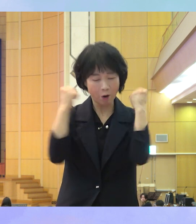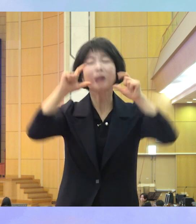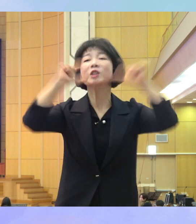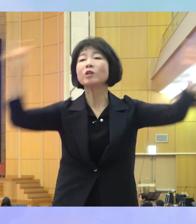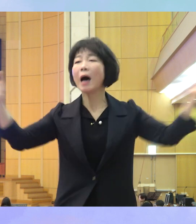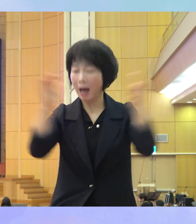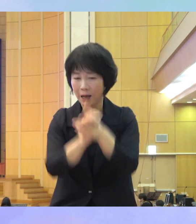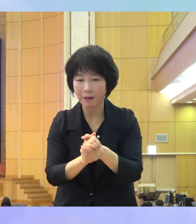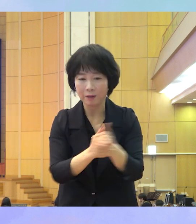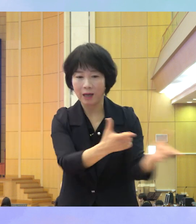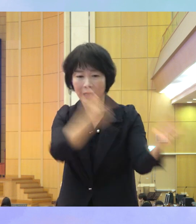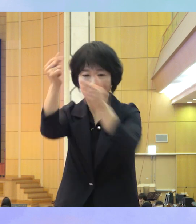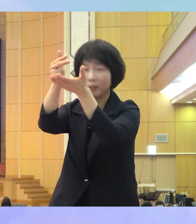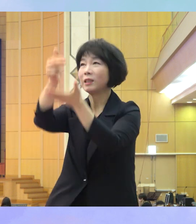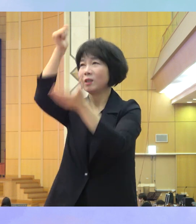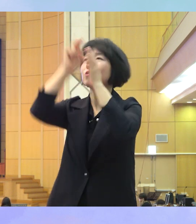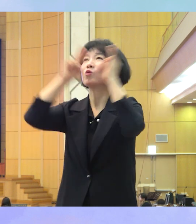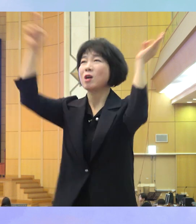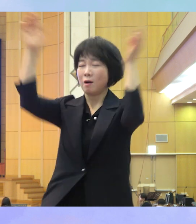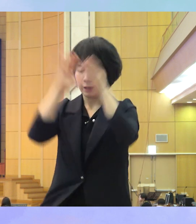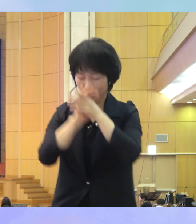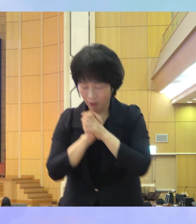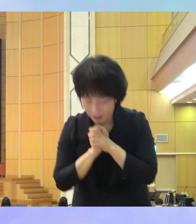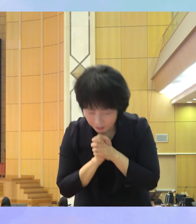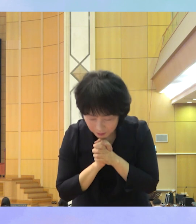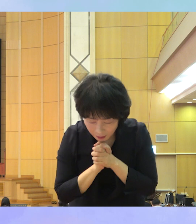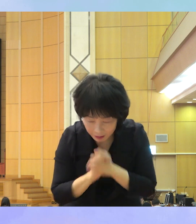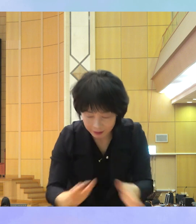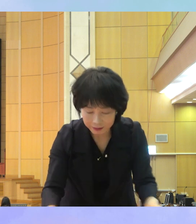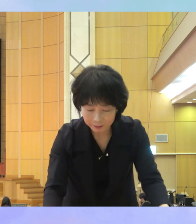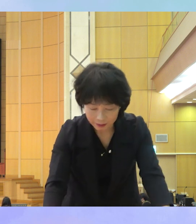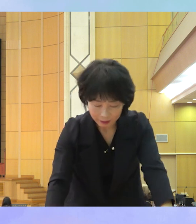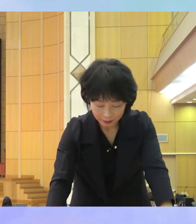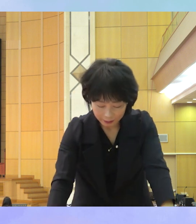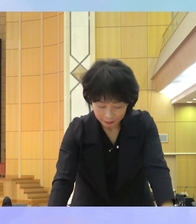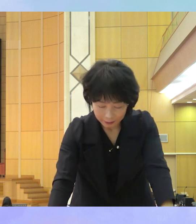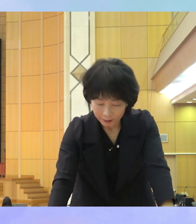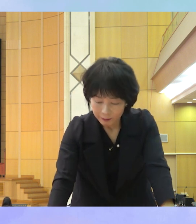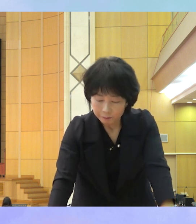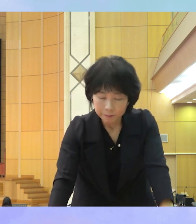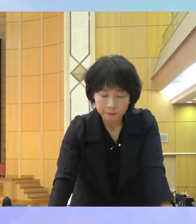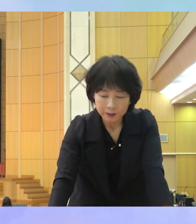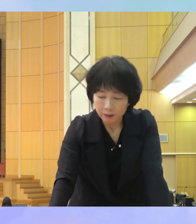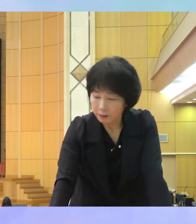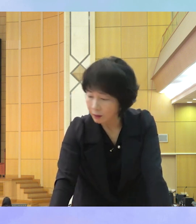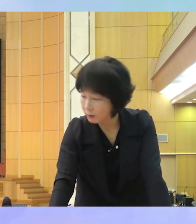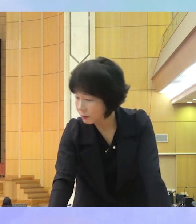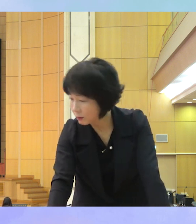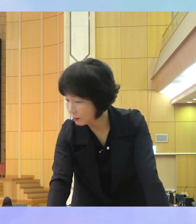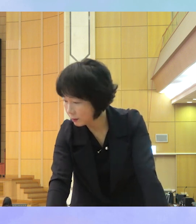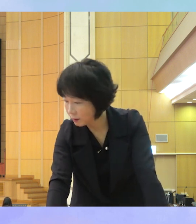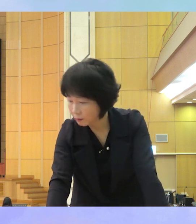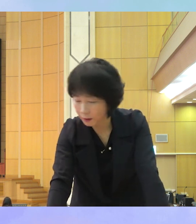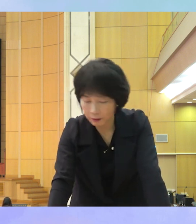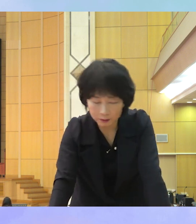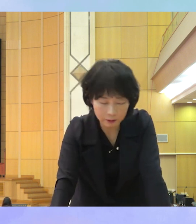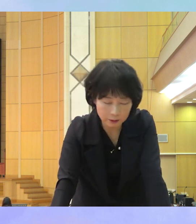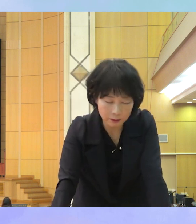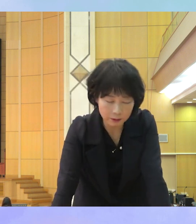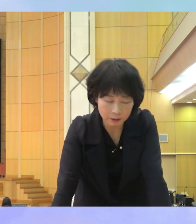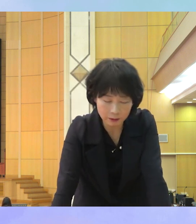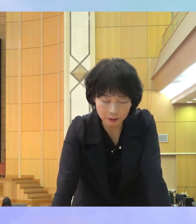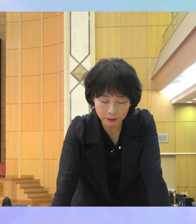건강할지어다. 주여 부르 기도합니다. 주여, 살아계신 하나님 아버지, 은혜와 사랑을 감사옵나이다. 하나님 아버지,